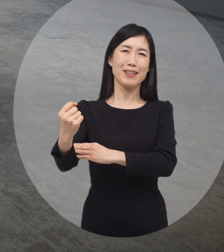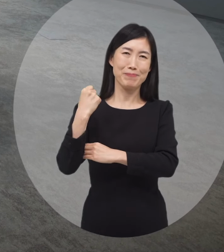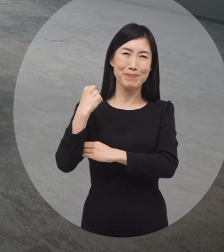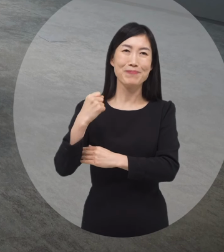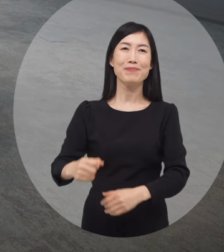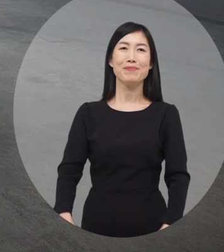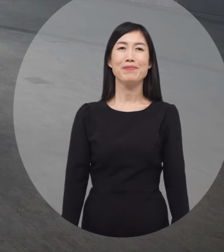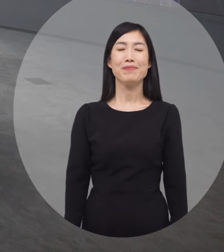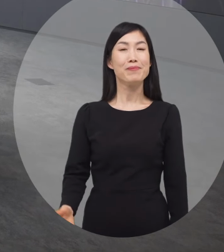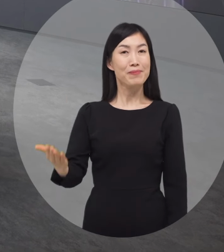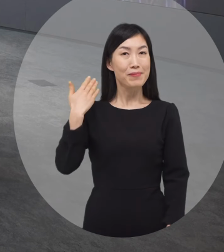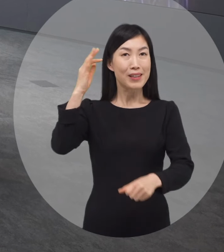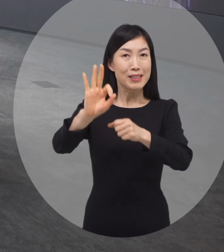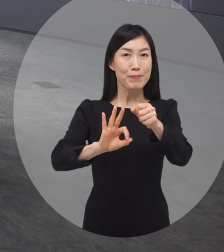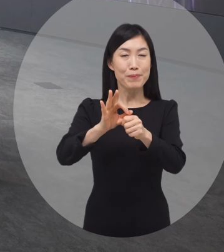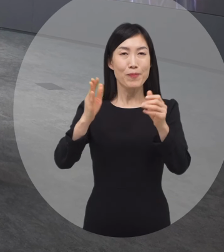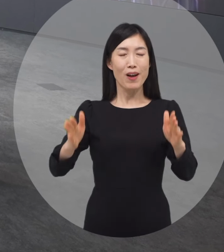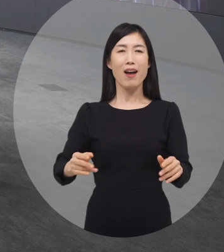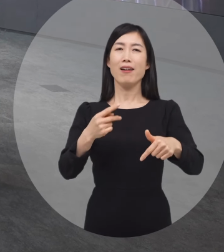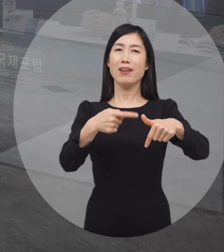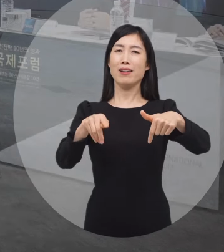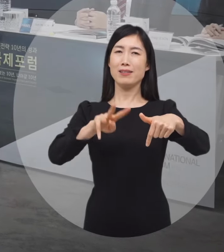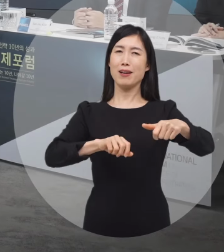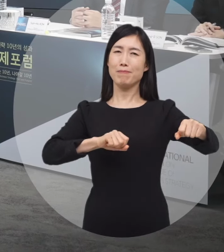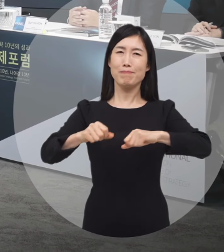때문이죠. 지난 10년